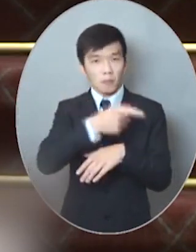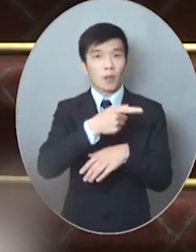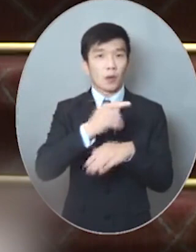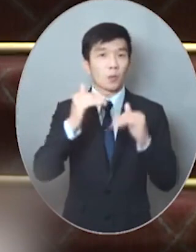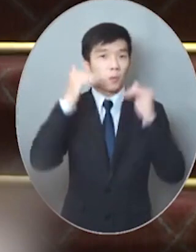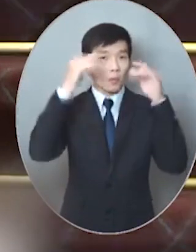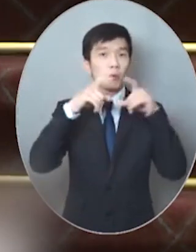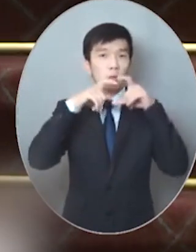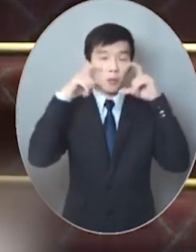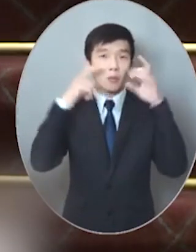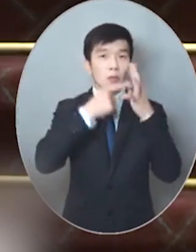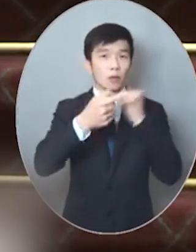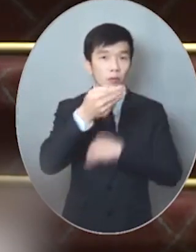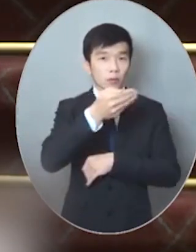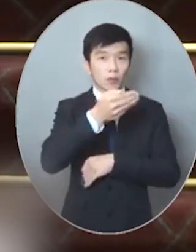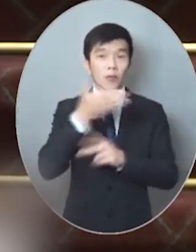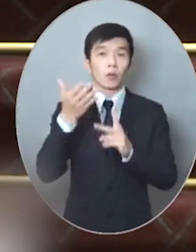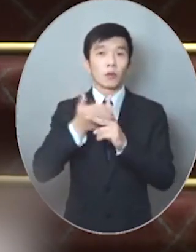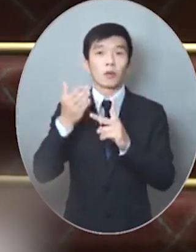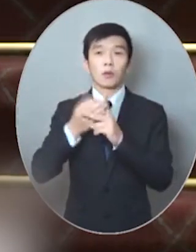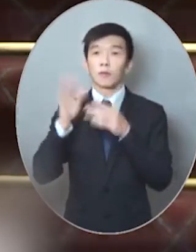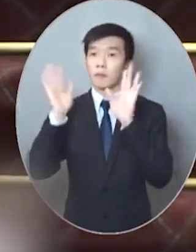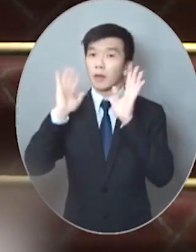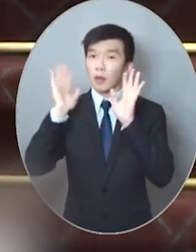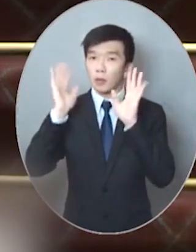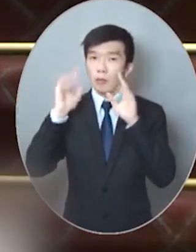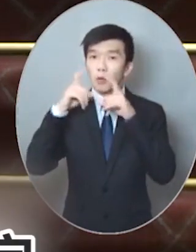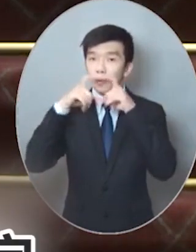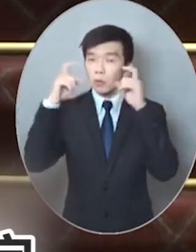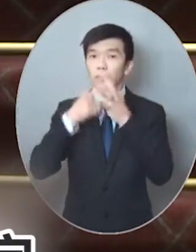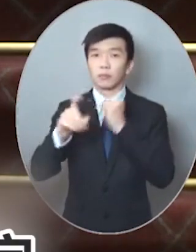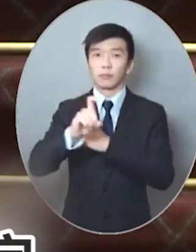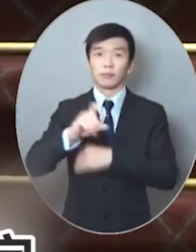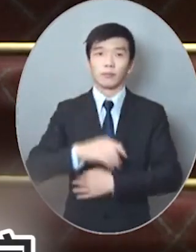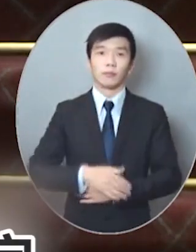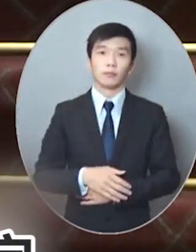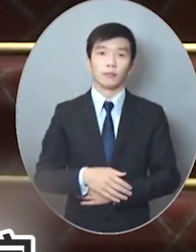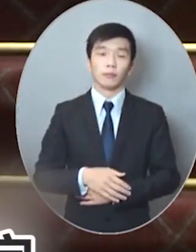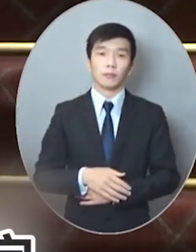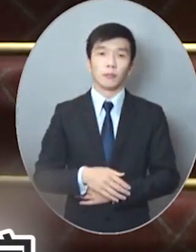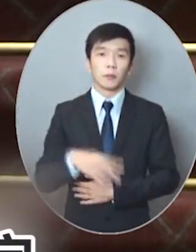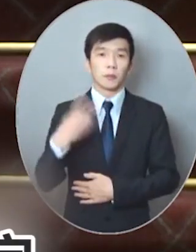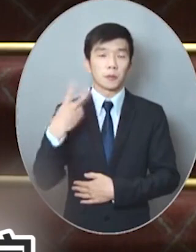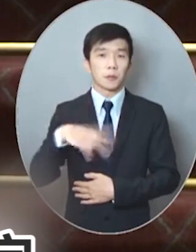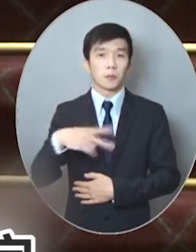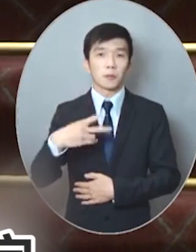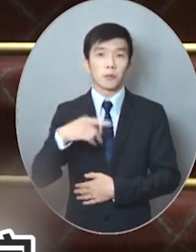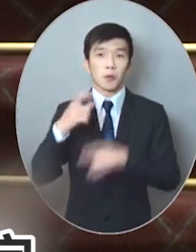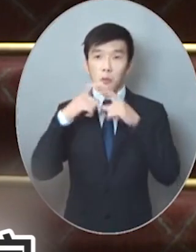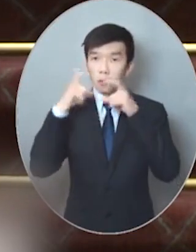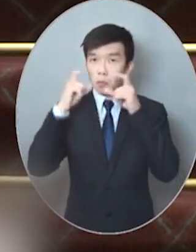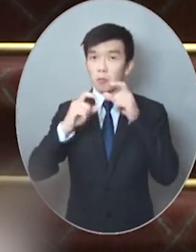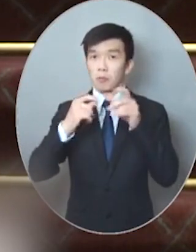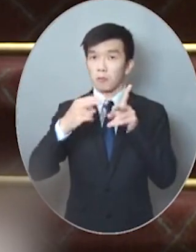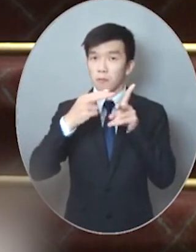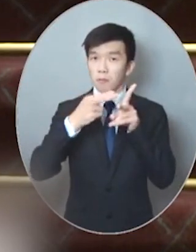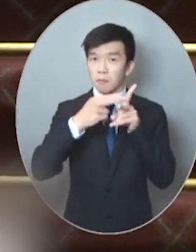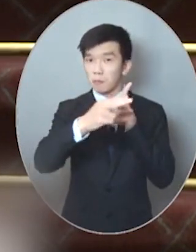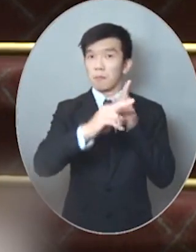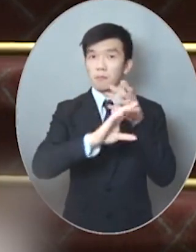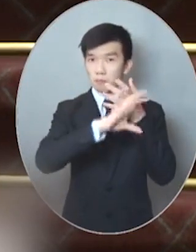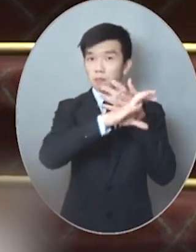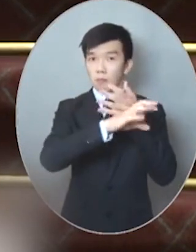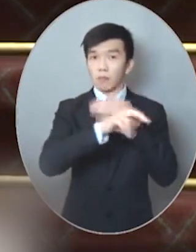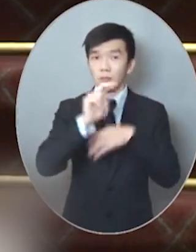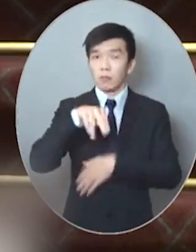9片或者儿童口罩10片。我们也制定了寄送口罩到国外的规定，协助在国